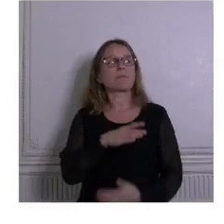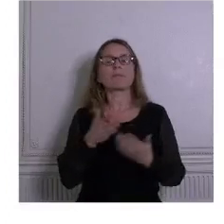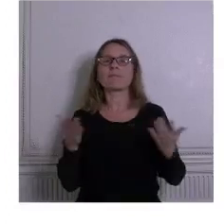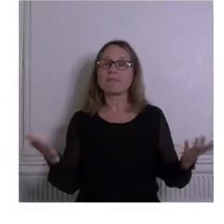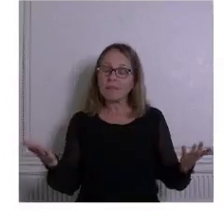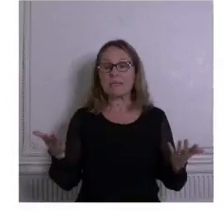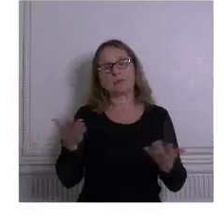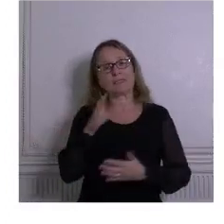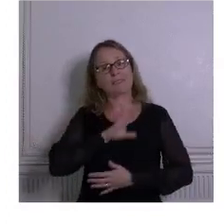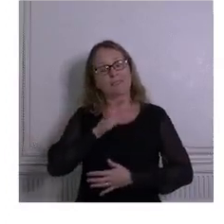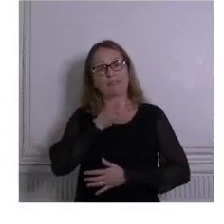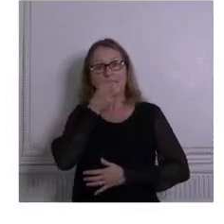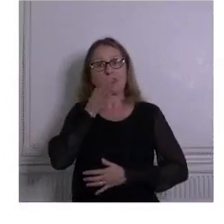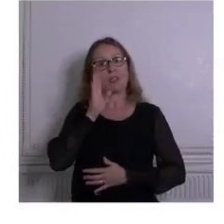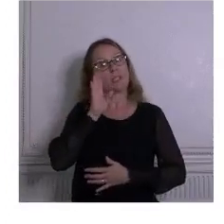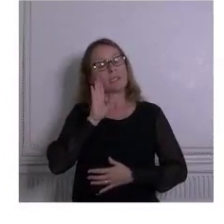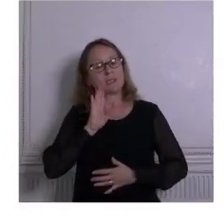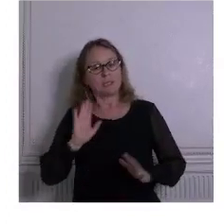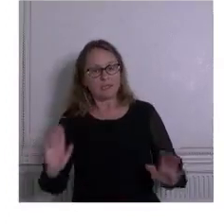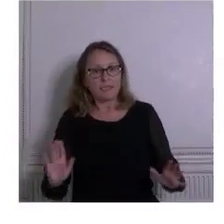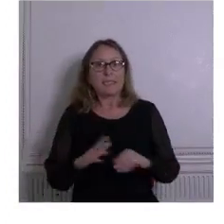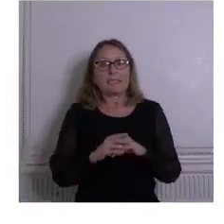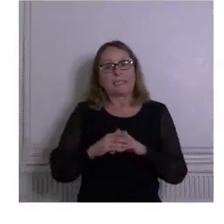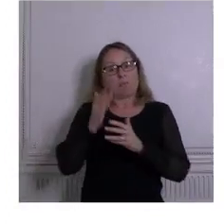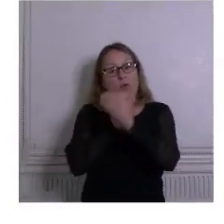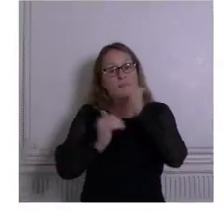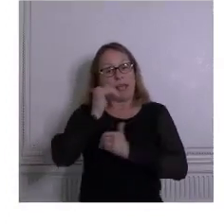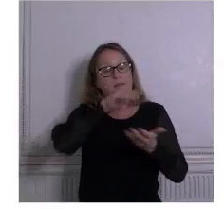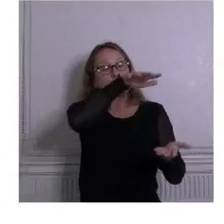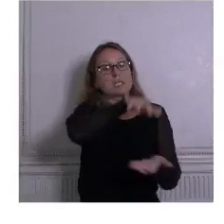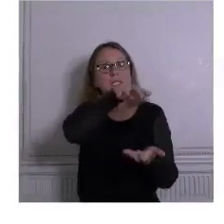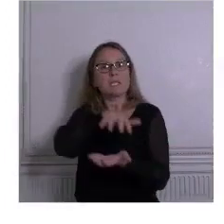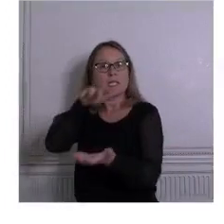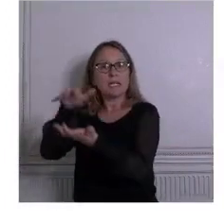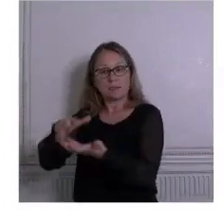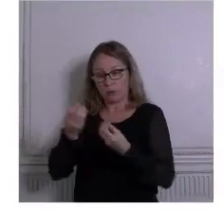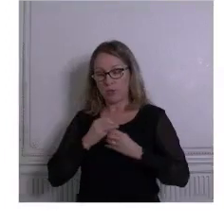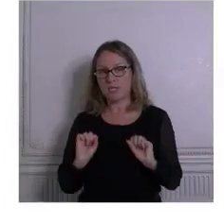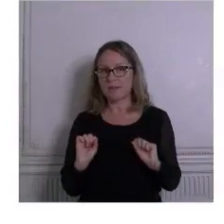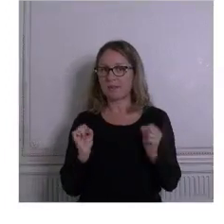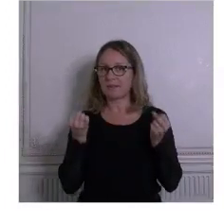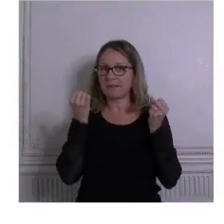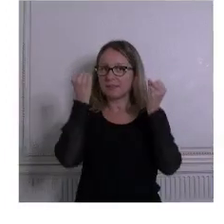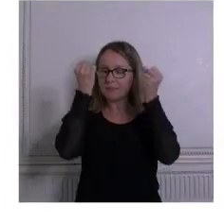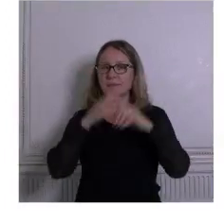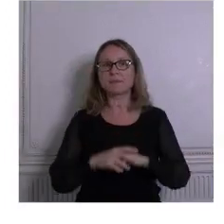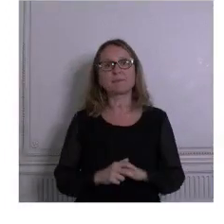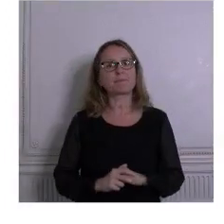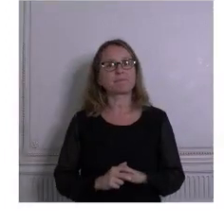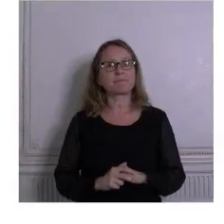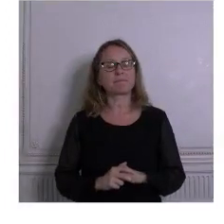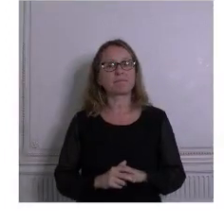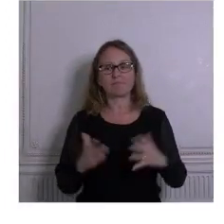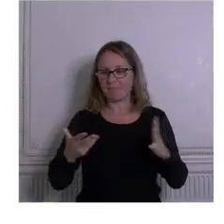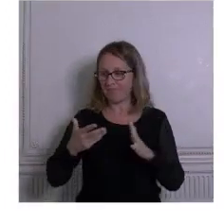Oui. Enfin, la contribution par les collectivités locales de la dette publique, puisque celle de l'État a continué à augmenter. Et donc c'était à